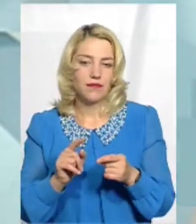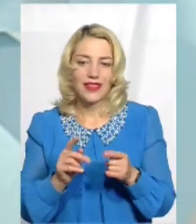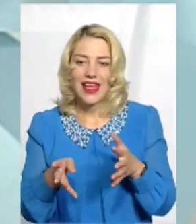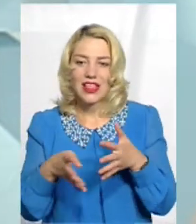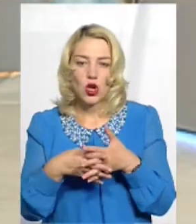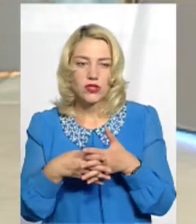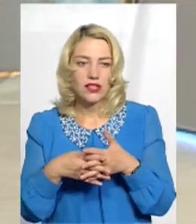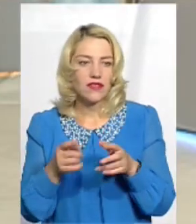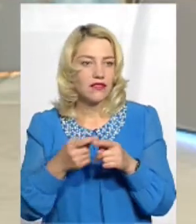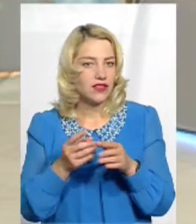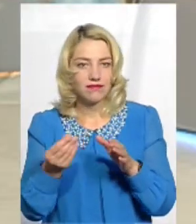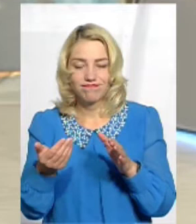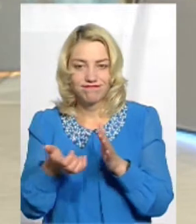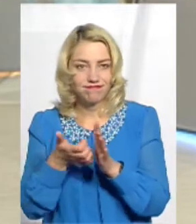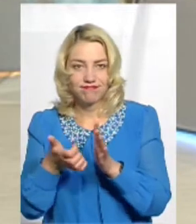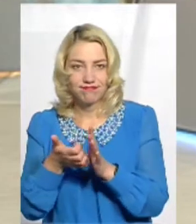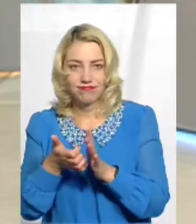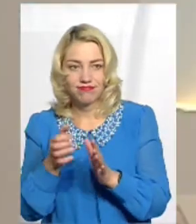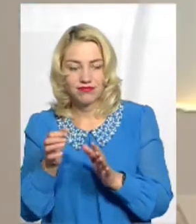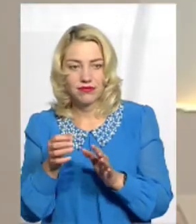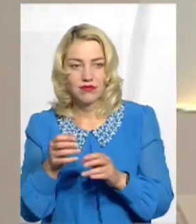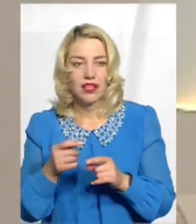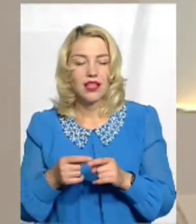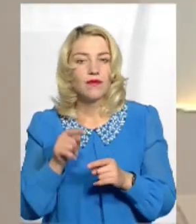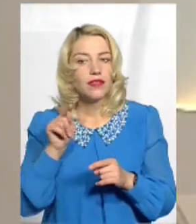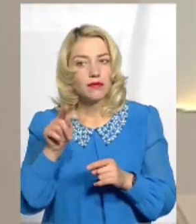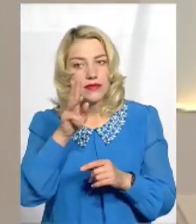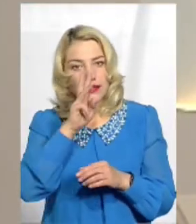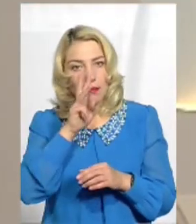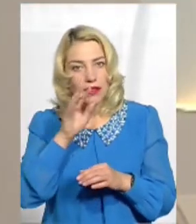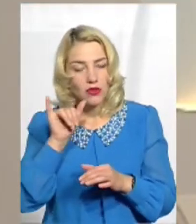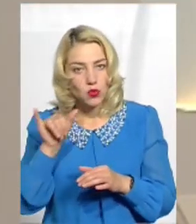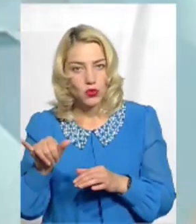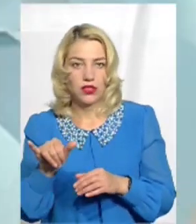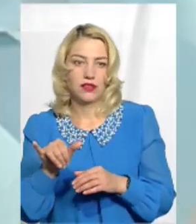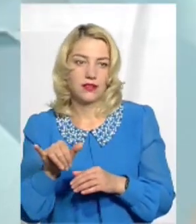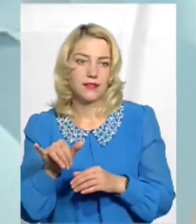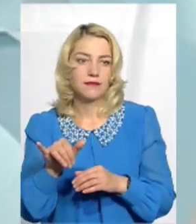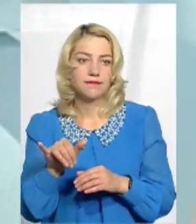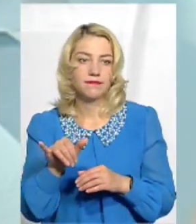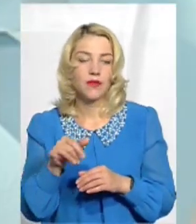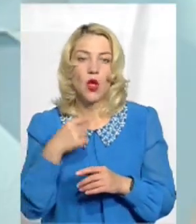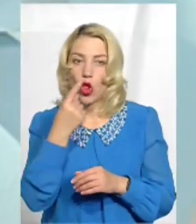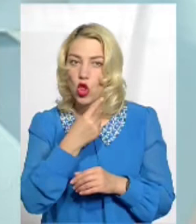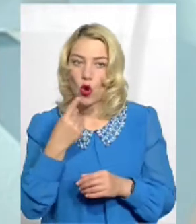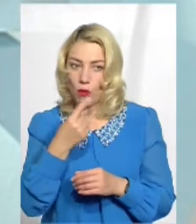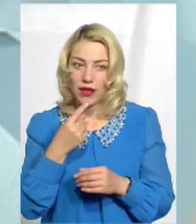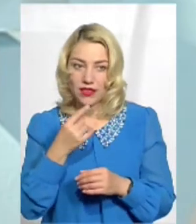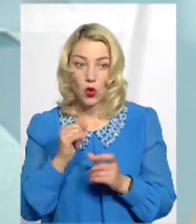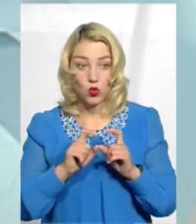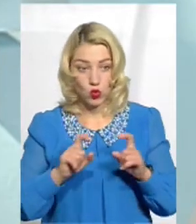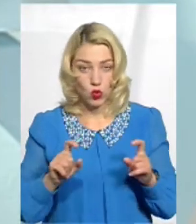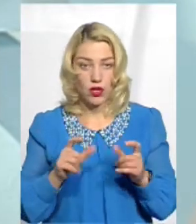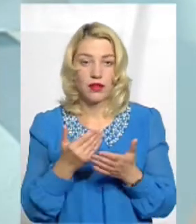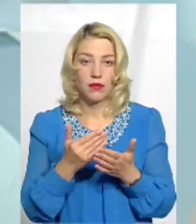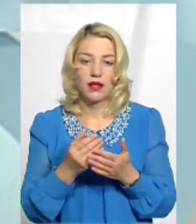Він не диференціюється, тобто однакова зарплата. Ні, ну там їх заробітна плата, скажімо, логопед у